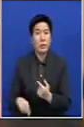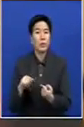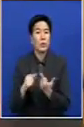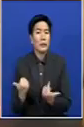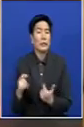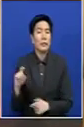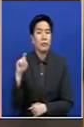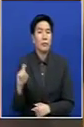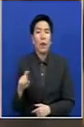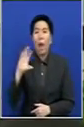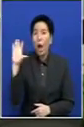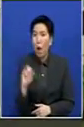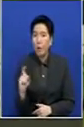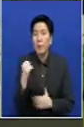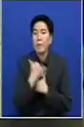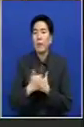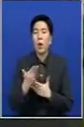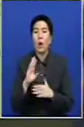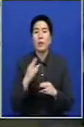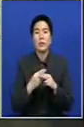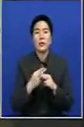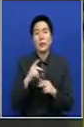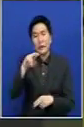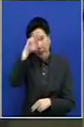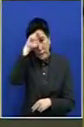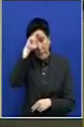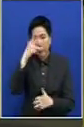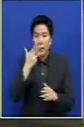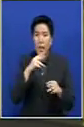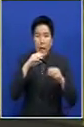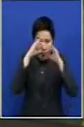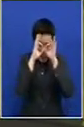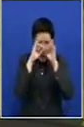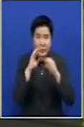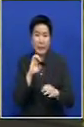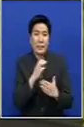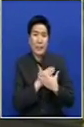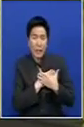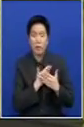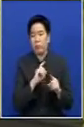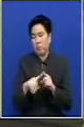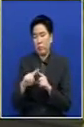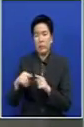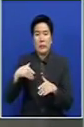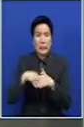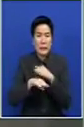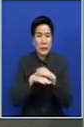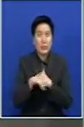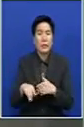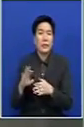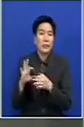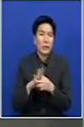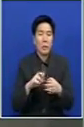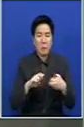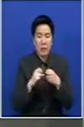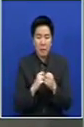ต้องสงสัยนี่ก็มาจากหลายประเทศนะคะทั้งบัลแกเรียอียิปต์ฮังการีอิรักและก็โคโซโวซึ่งล้วนแล้วแต่เกี่ยวข้องกับ